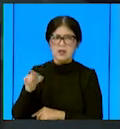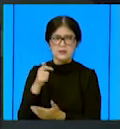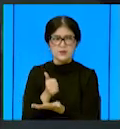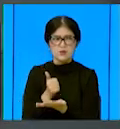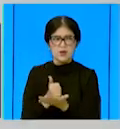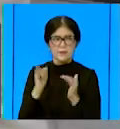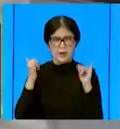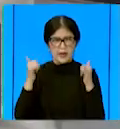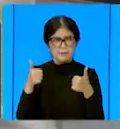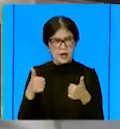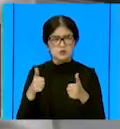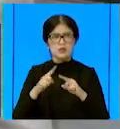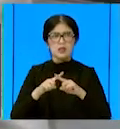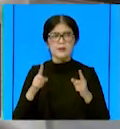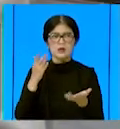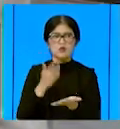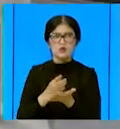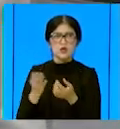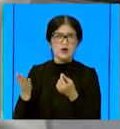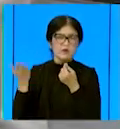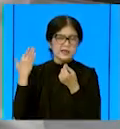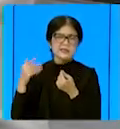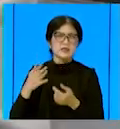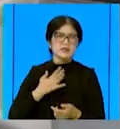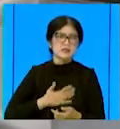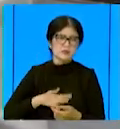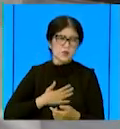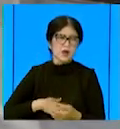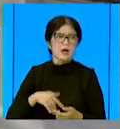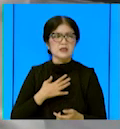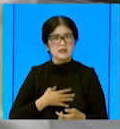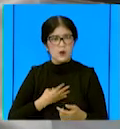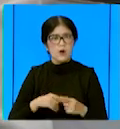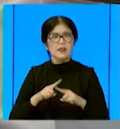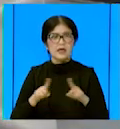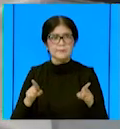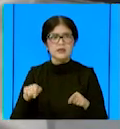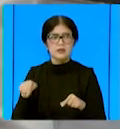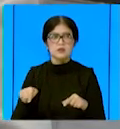wasit. Ya kecewa ya, kita tetap kecewa, tapi kan namanya gambar